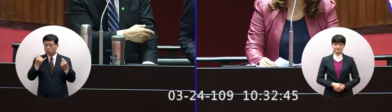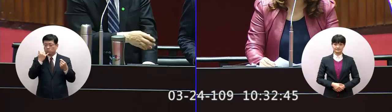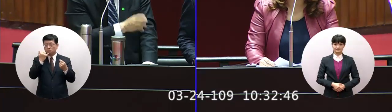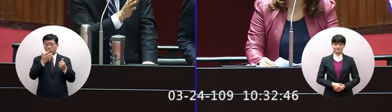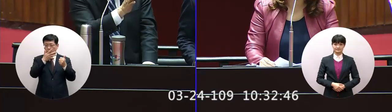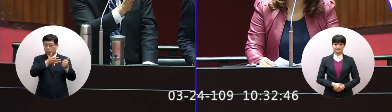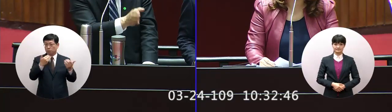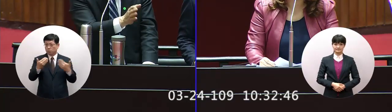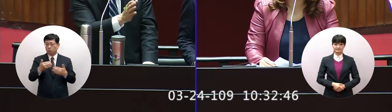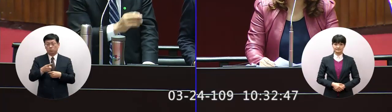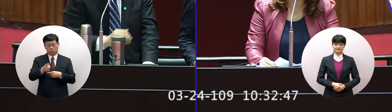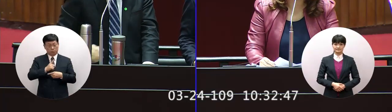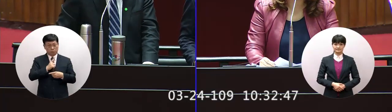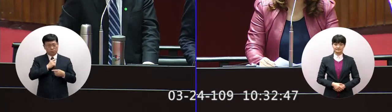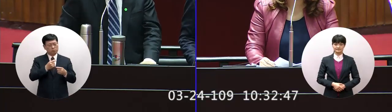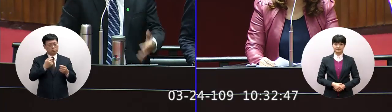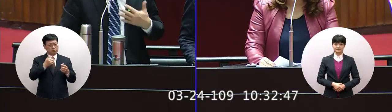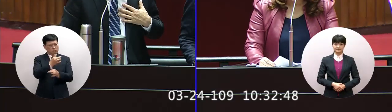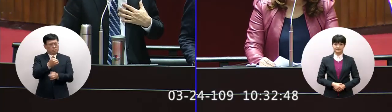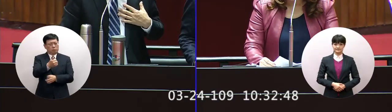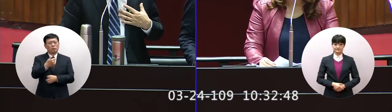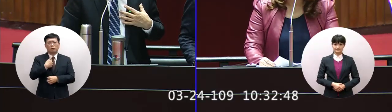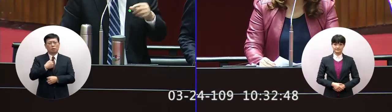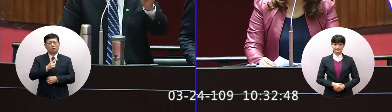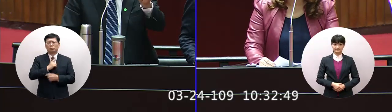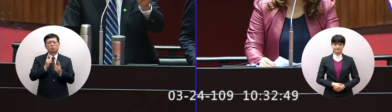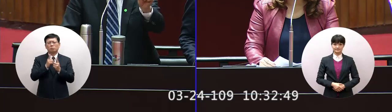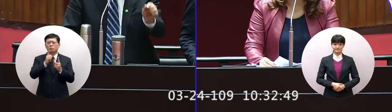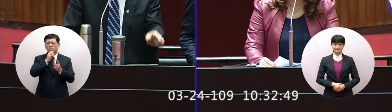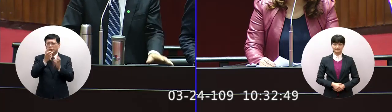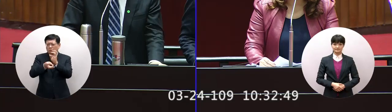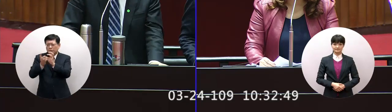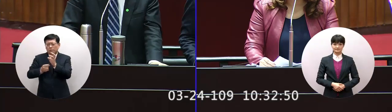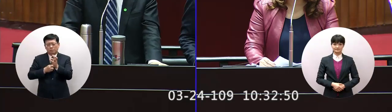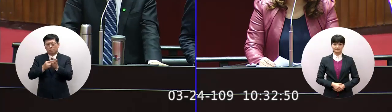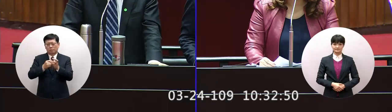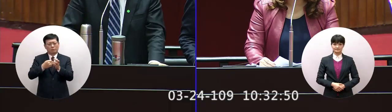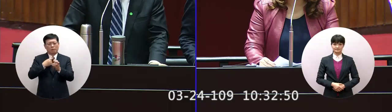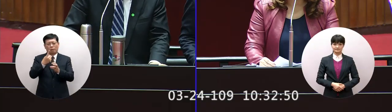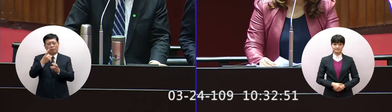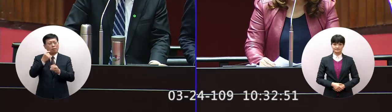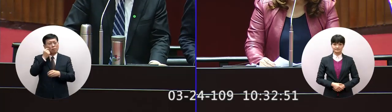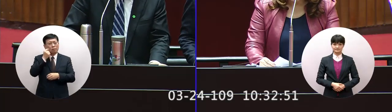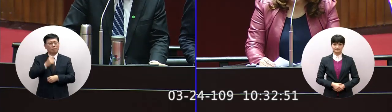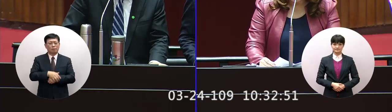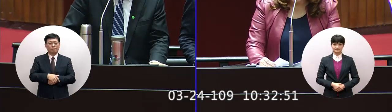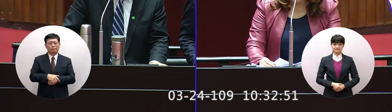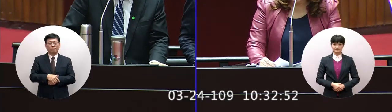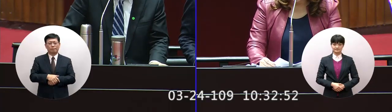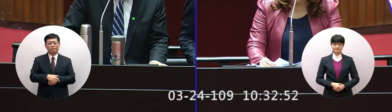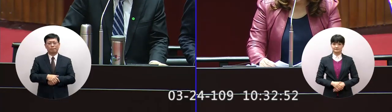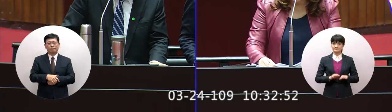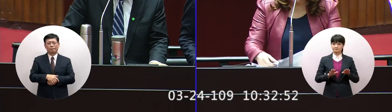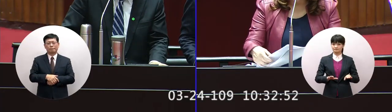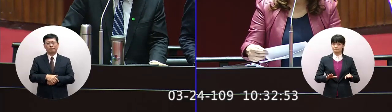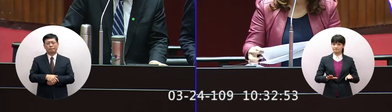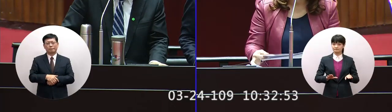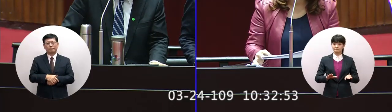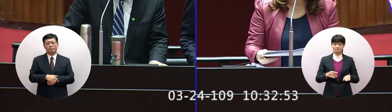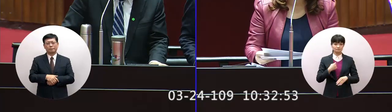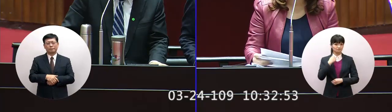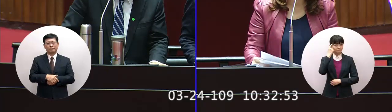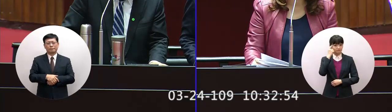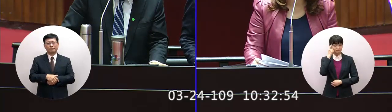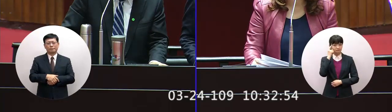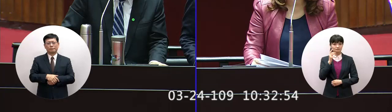部位了解，他们讲的比较准，我对于细节的部分没有那么清楚。 对，因为今天本身想要